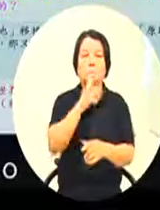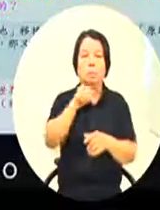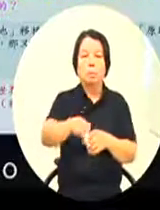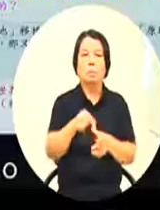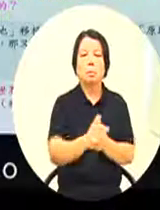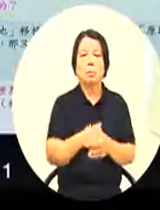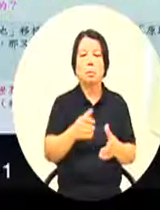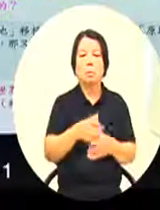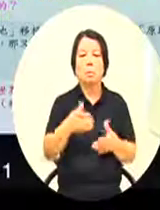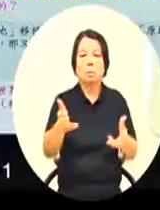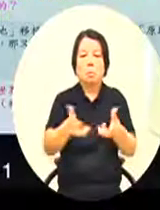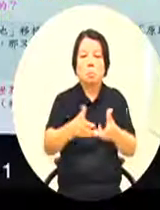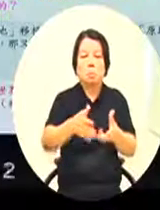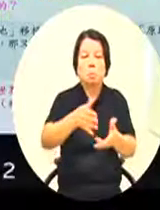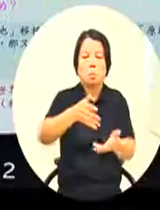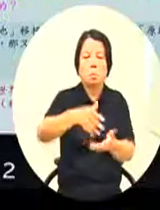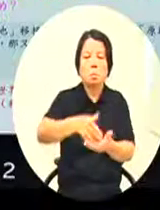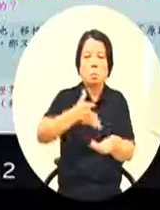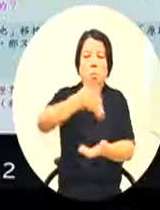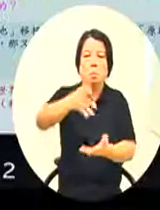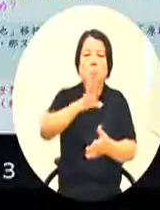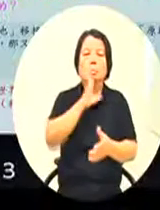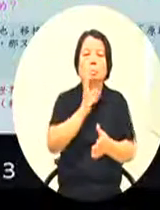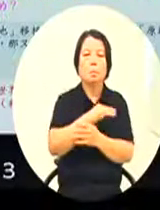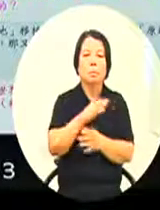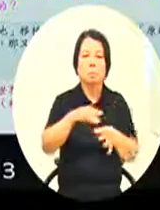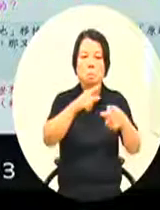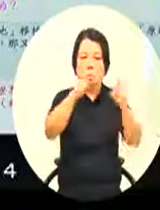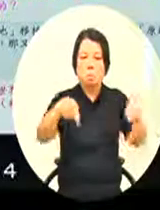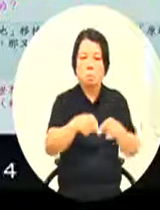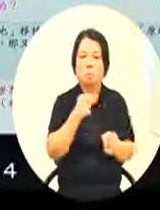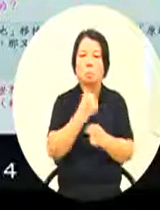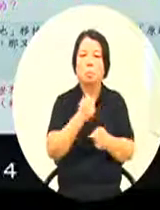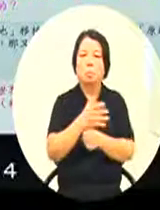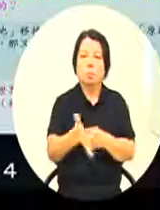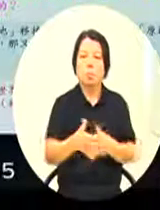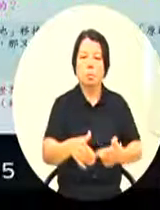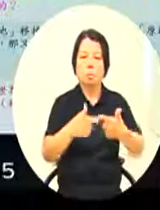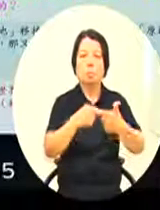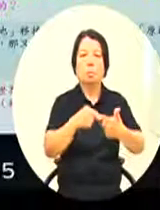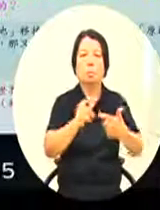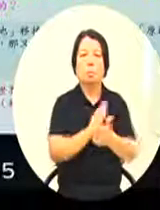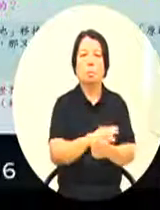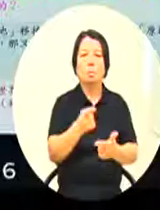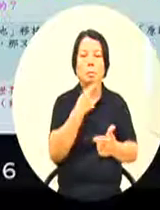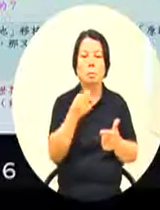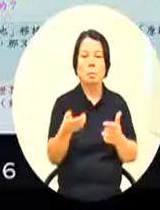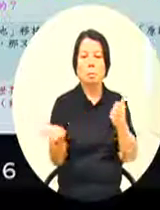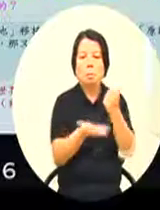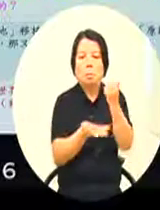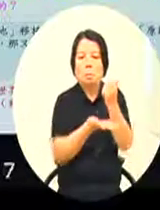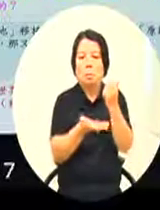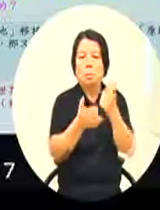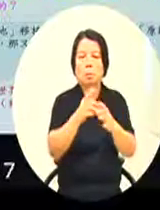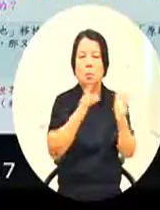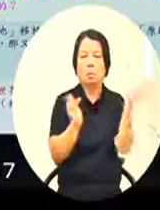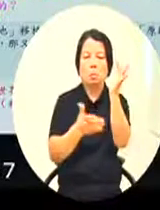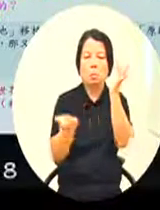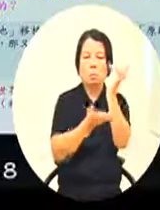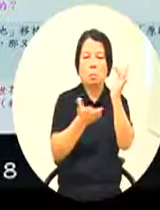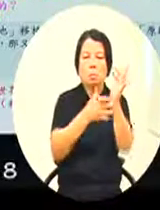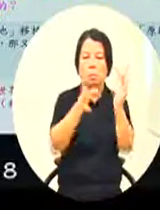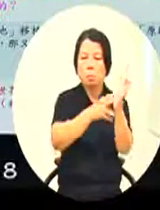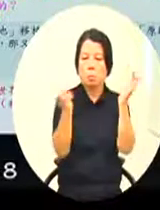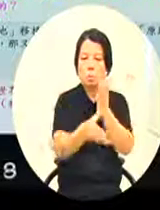吗？不是嘛？来，第六个谎言，林砍伐原地移植，一棵都不能